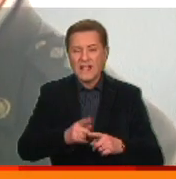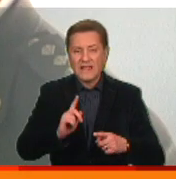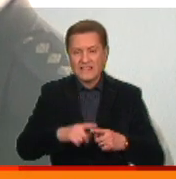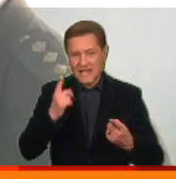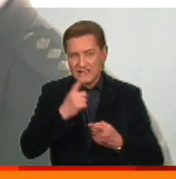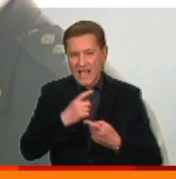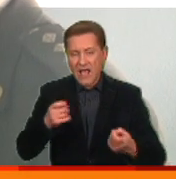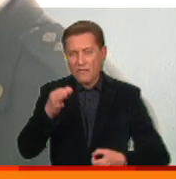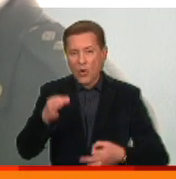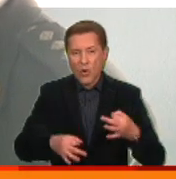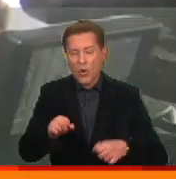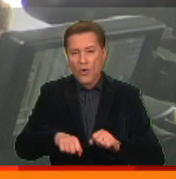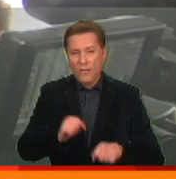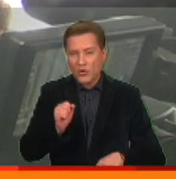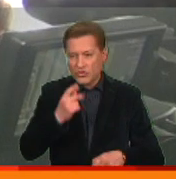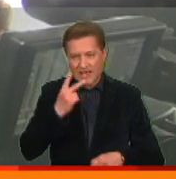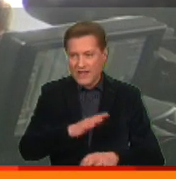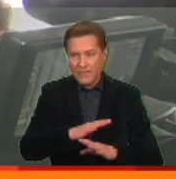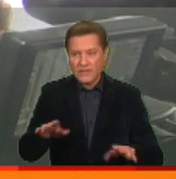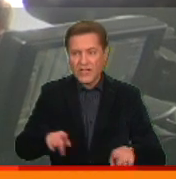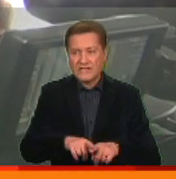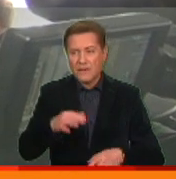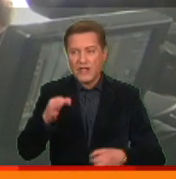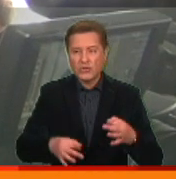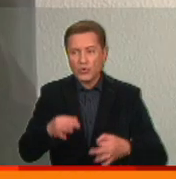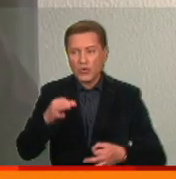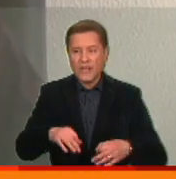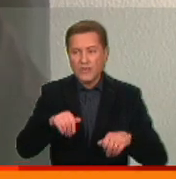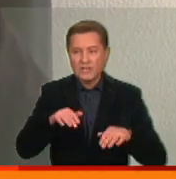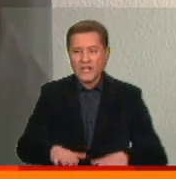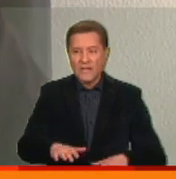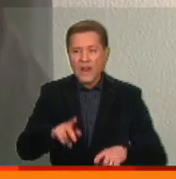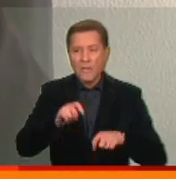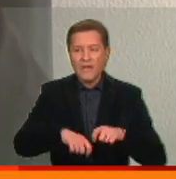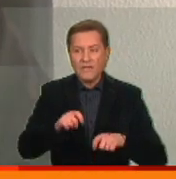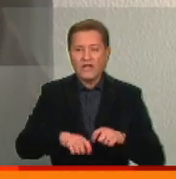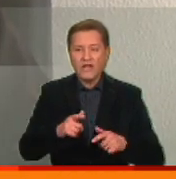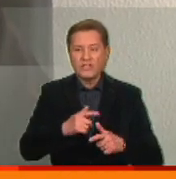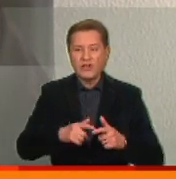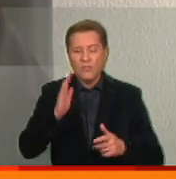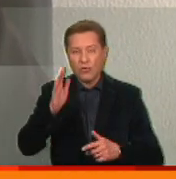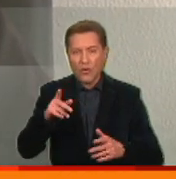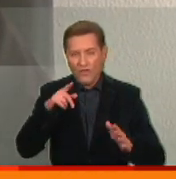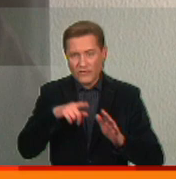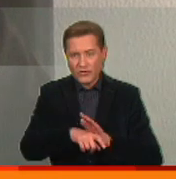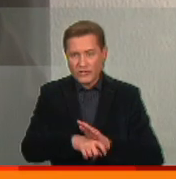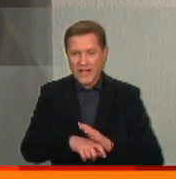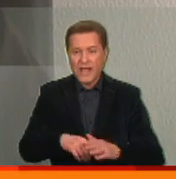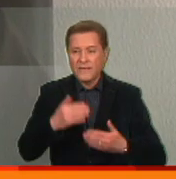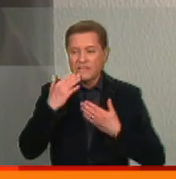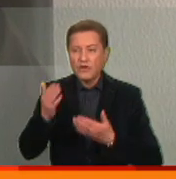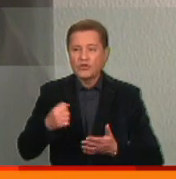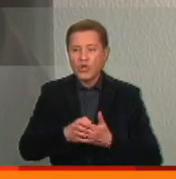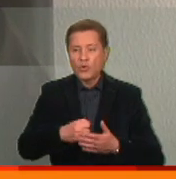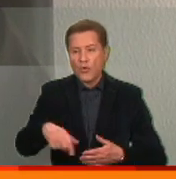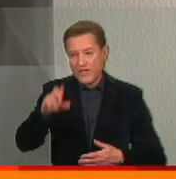Прокурори порушень не вбачають, а ось самі судді таки постановили перевірити, чи було втручання. Звернутися до державного